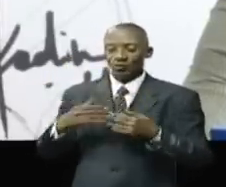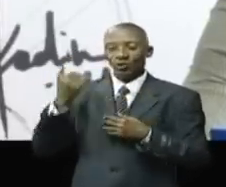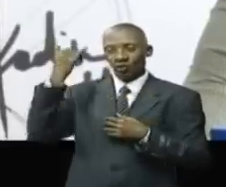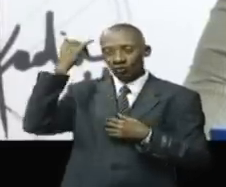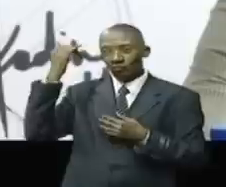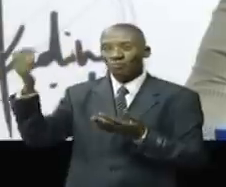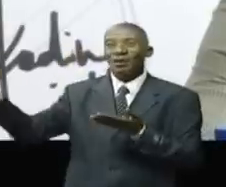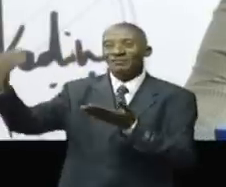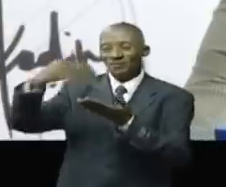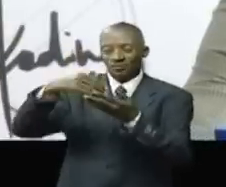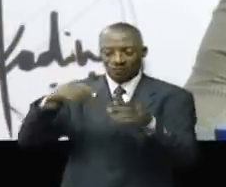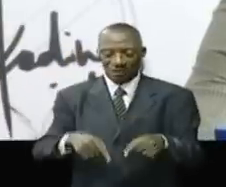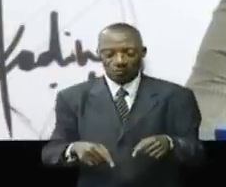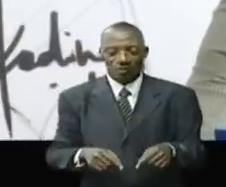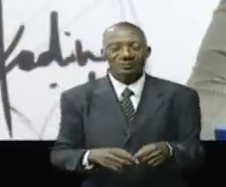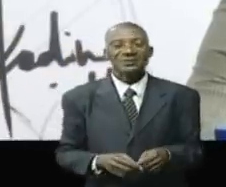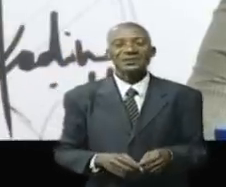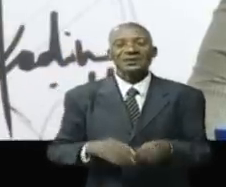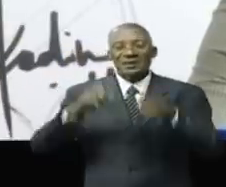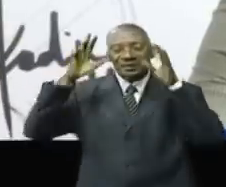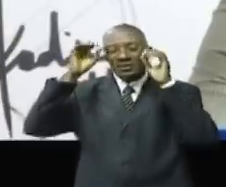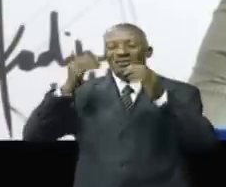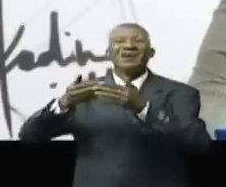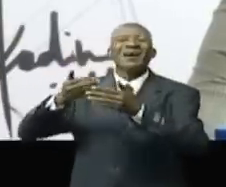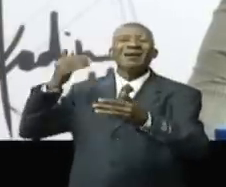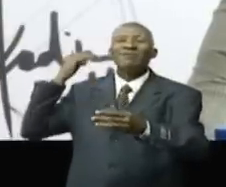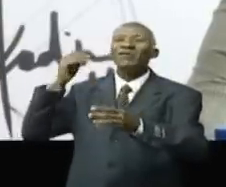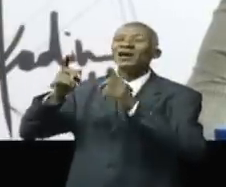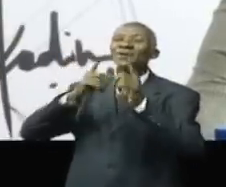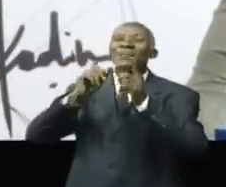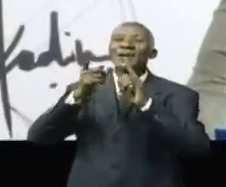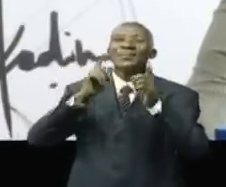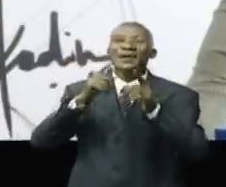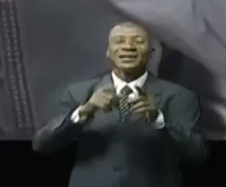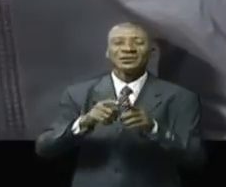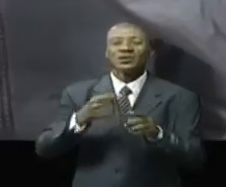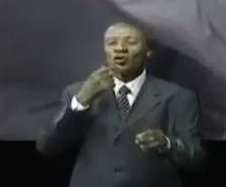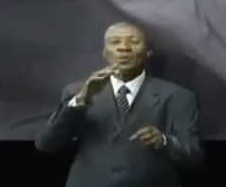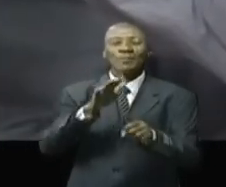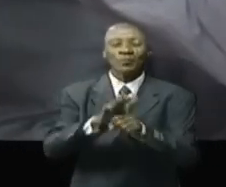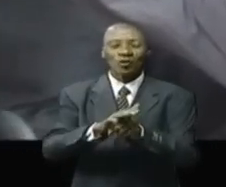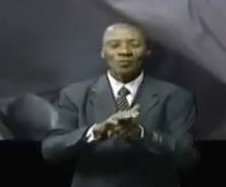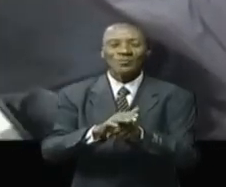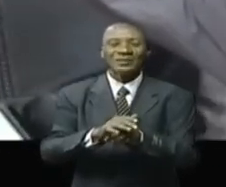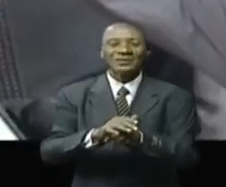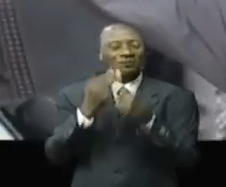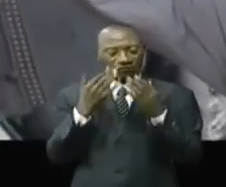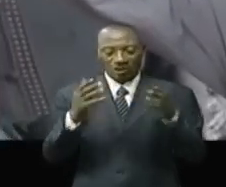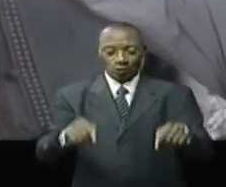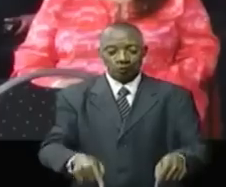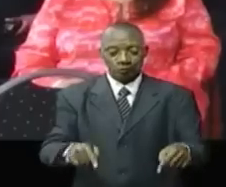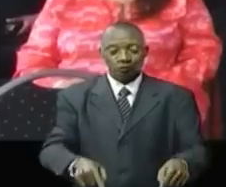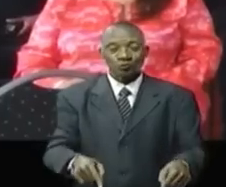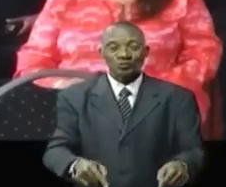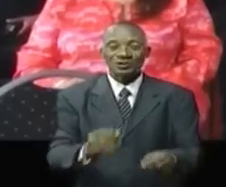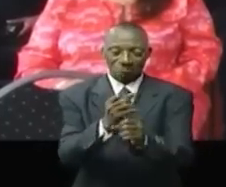cette promesse. Voilà ce qui justifie la présence